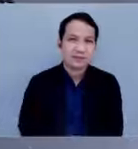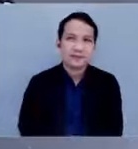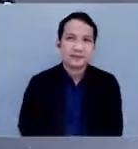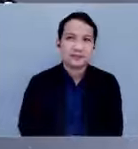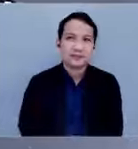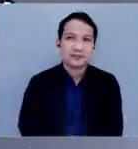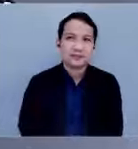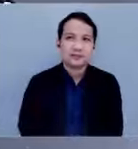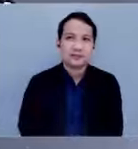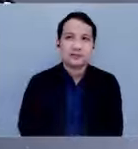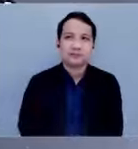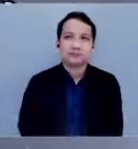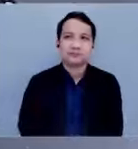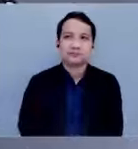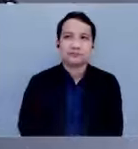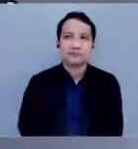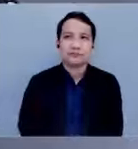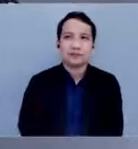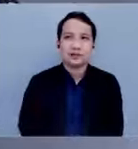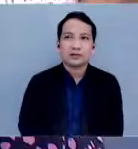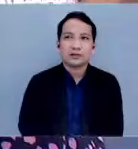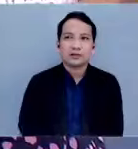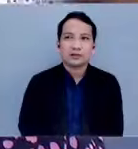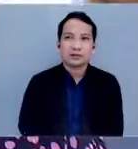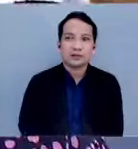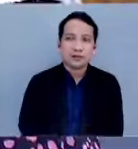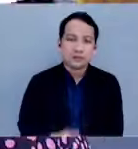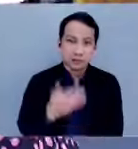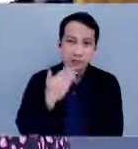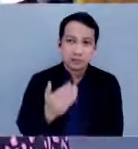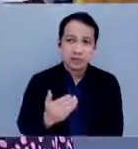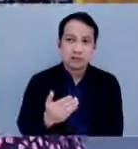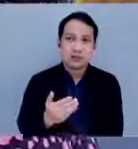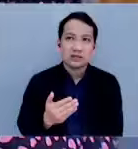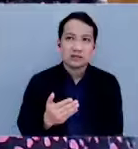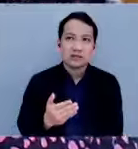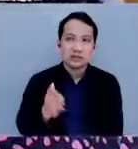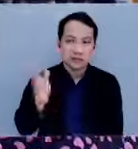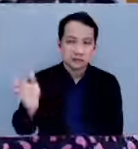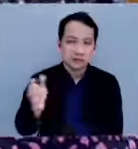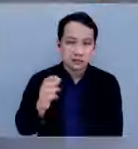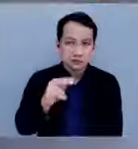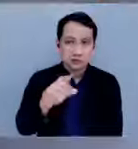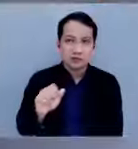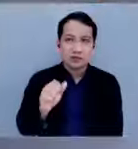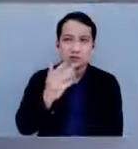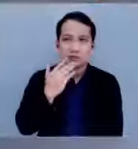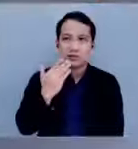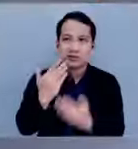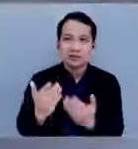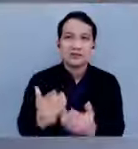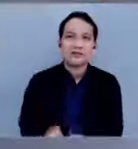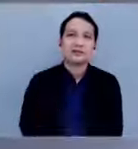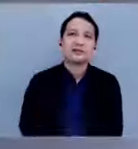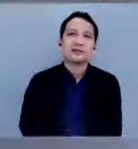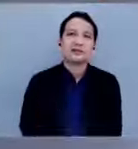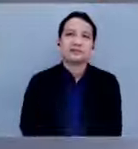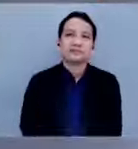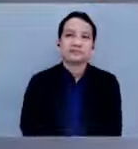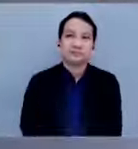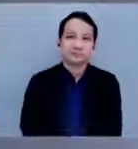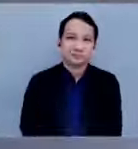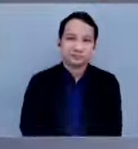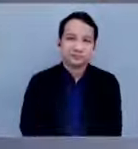tayo. Exciting times. Maraming salamat sa pagbisita po. Neocolours, thank you. Neocolours! Thank you. Of